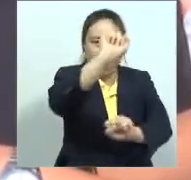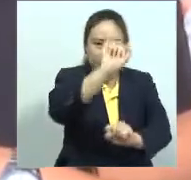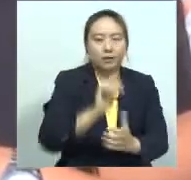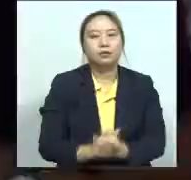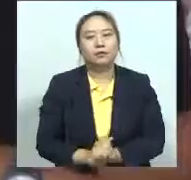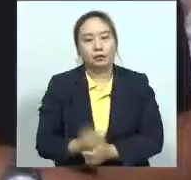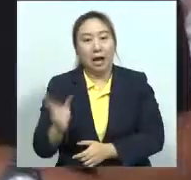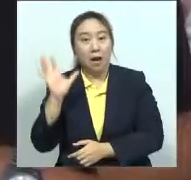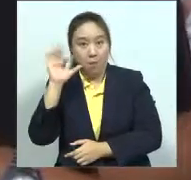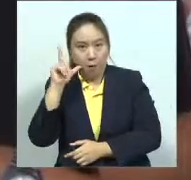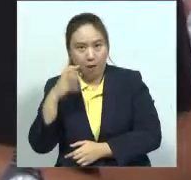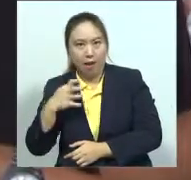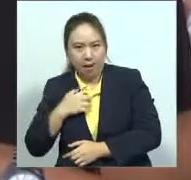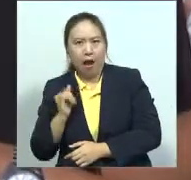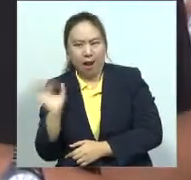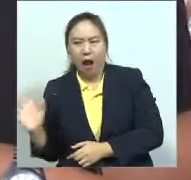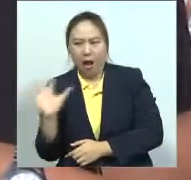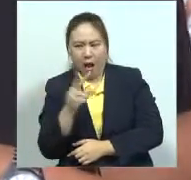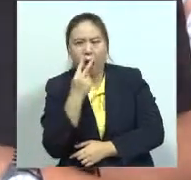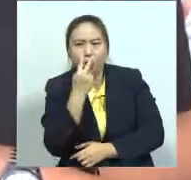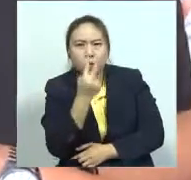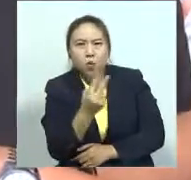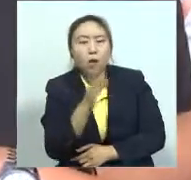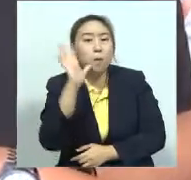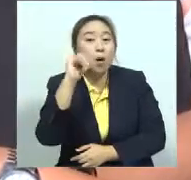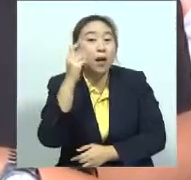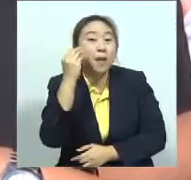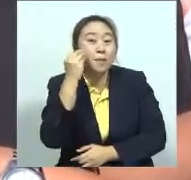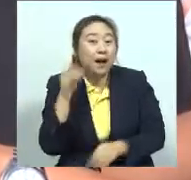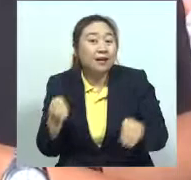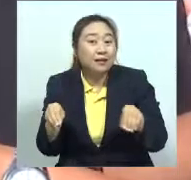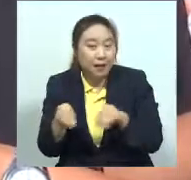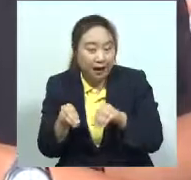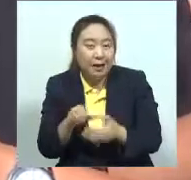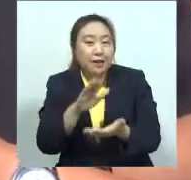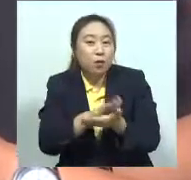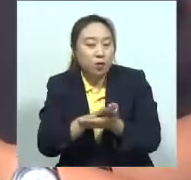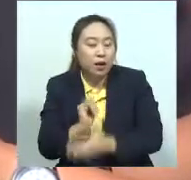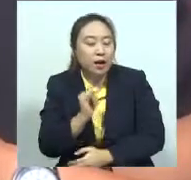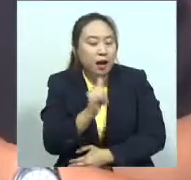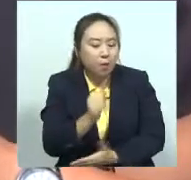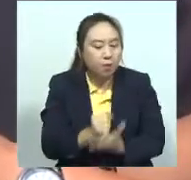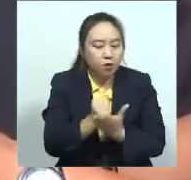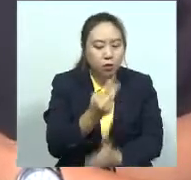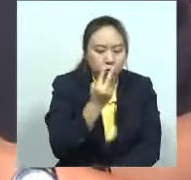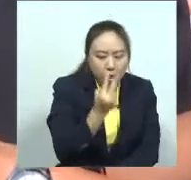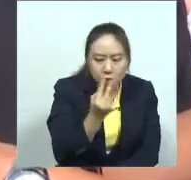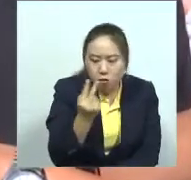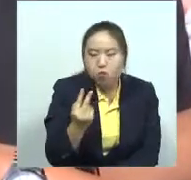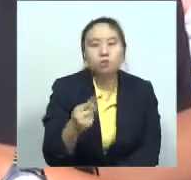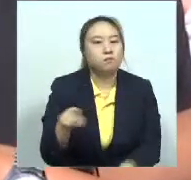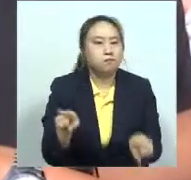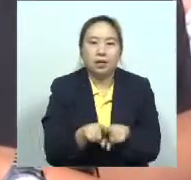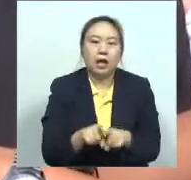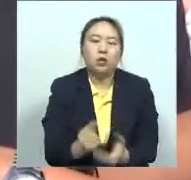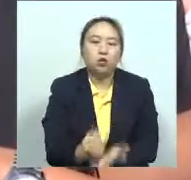มีส่วนไปดูเพราะผู้ปกครองที่บ้านอยู่ใกล้หรือไปส่งนักเรียนหรือไปดูแลนี่ก็ไปช่วยกันก็เหมือนเป็น